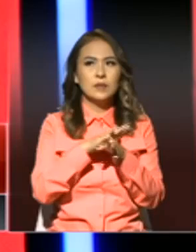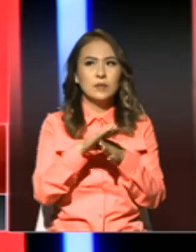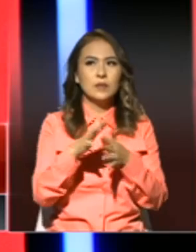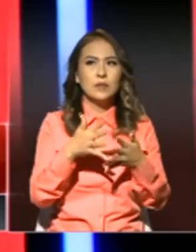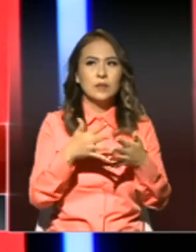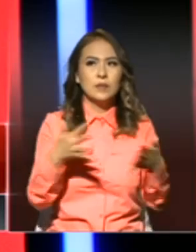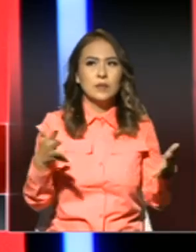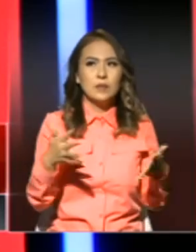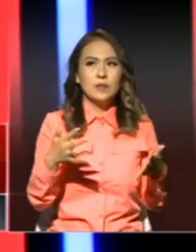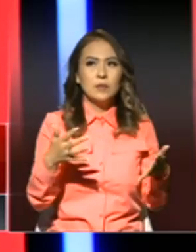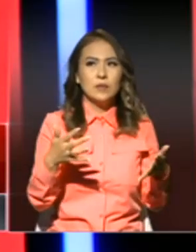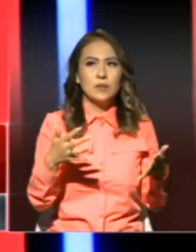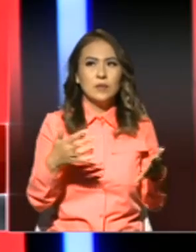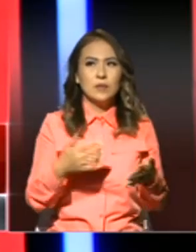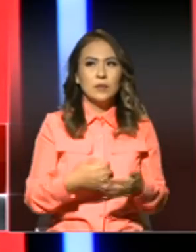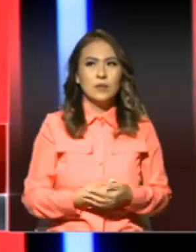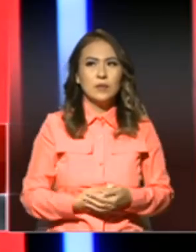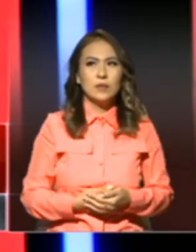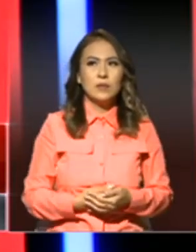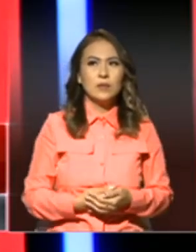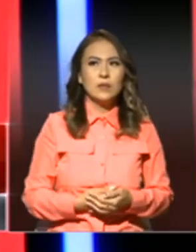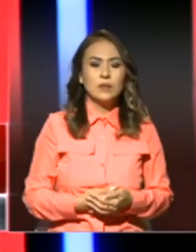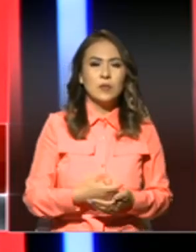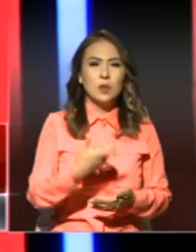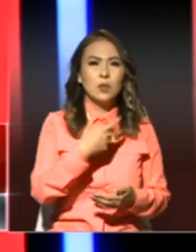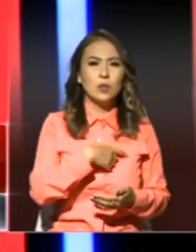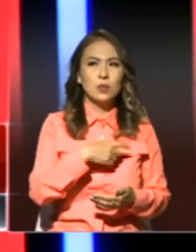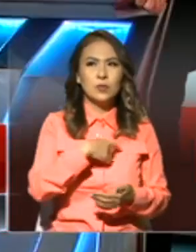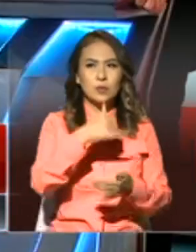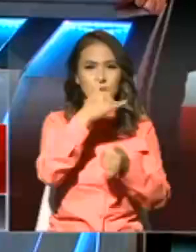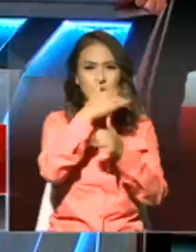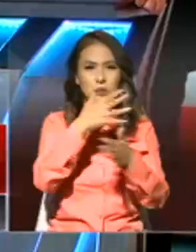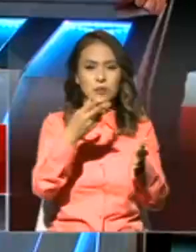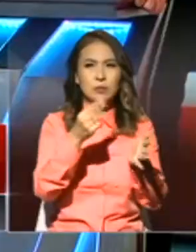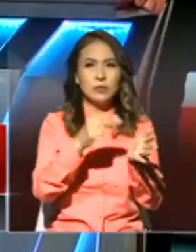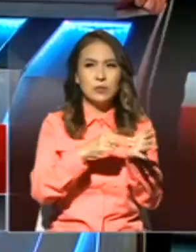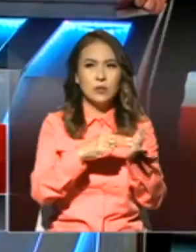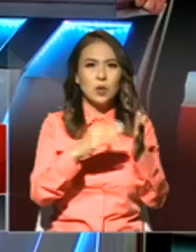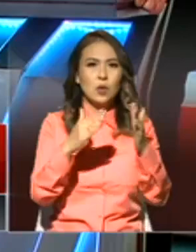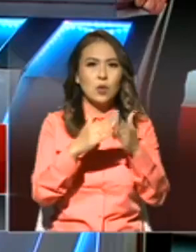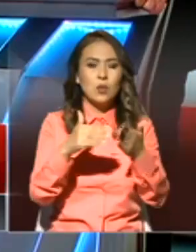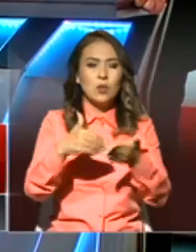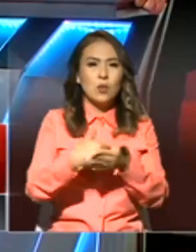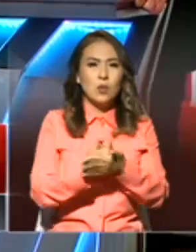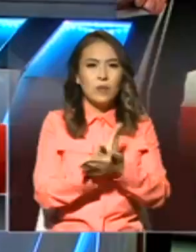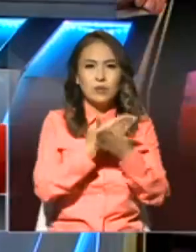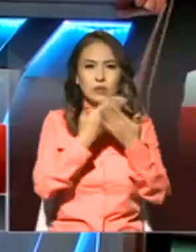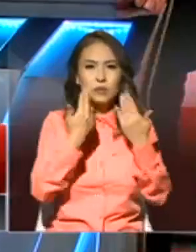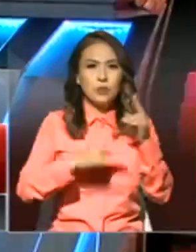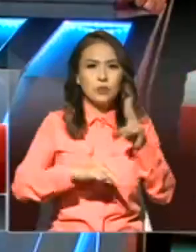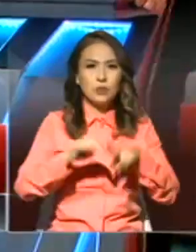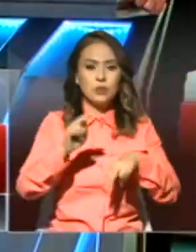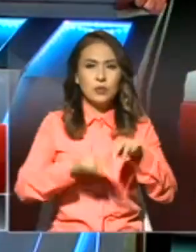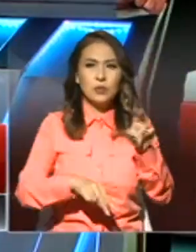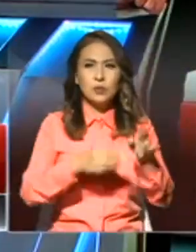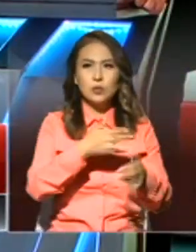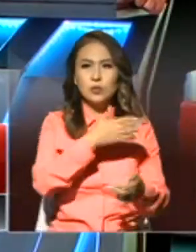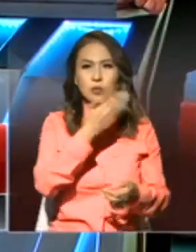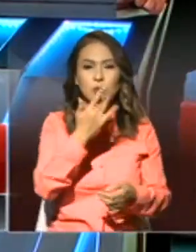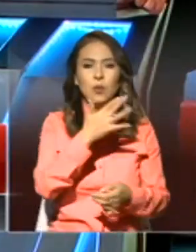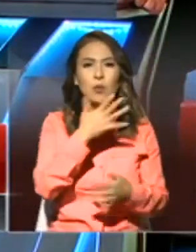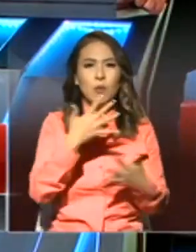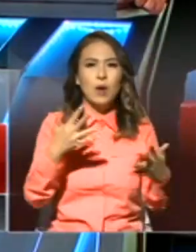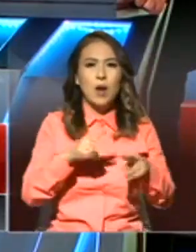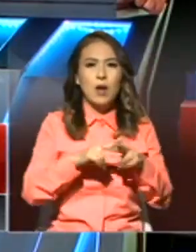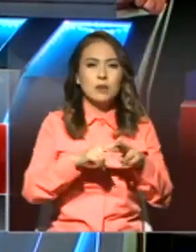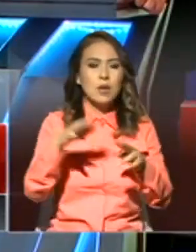көбі өз қалдарынан үй ала алмай қалған. Неге дейсіздер ғой? Жаңа үй жоқ. Салынып жатқан үй жоқ. Көбісі Астана